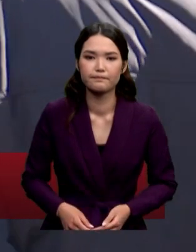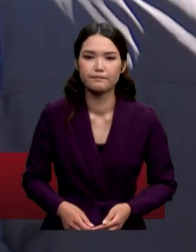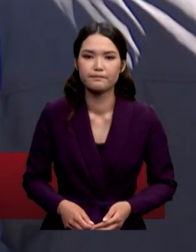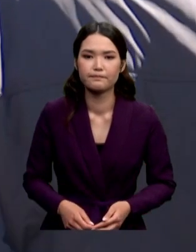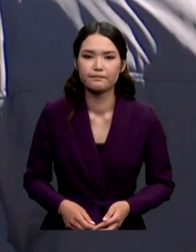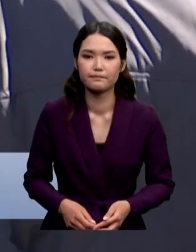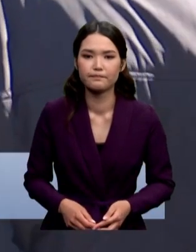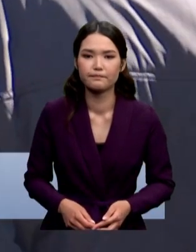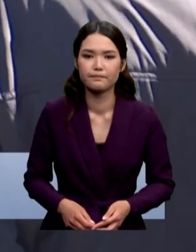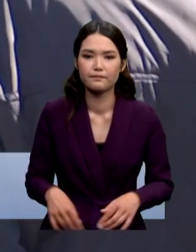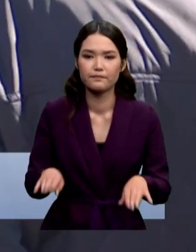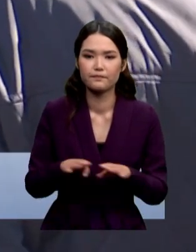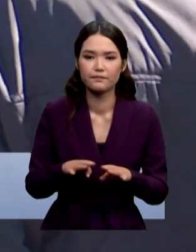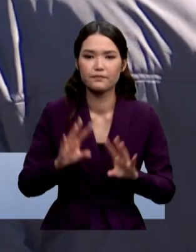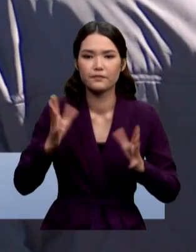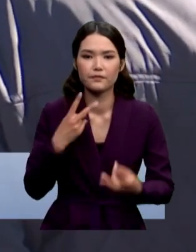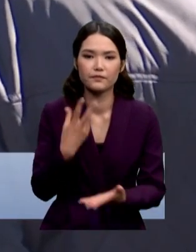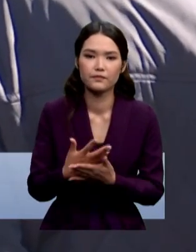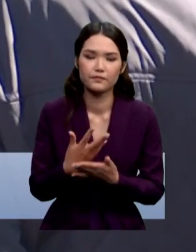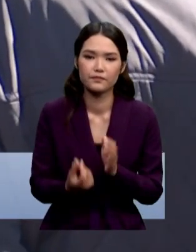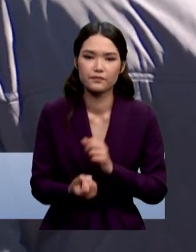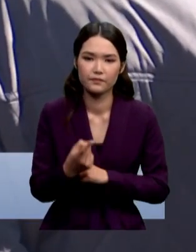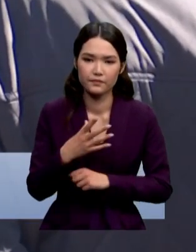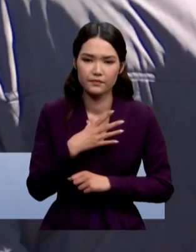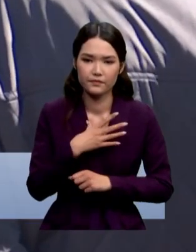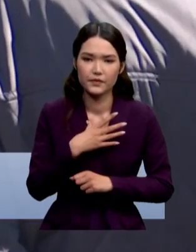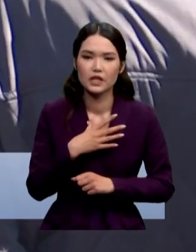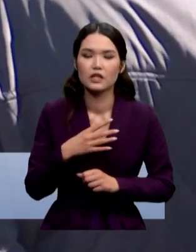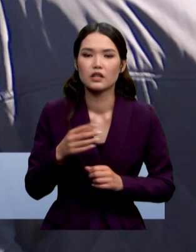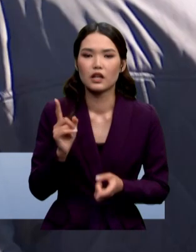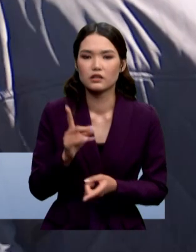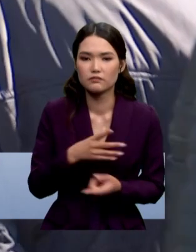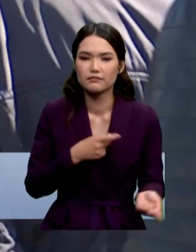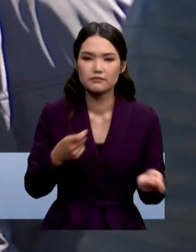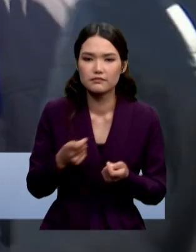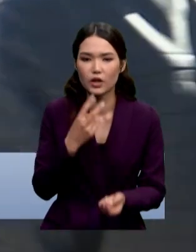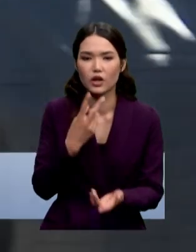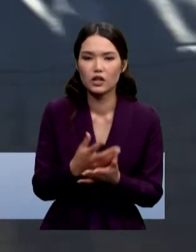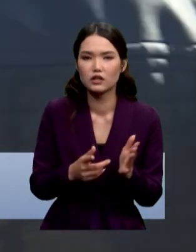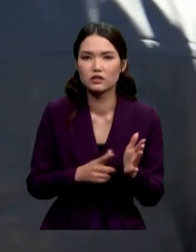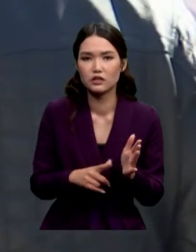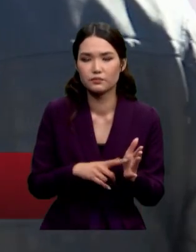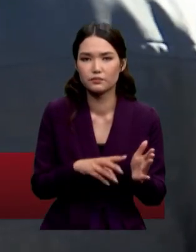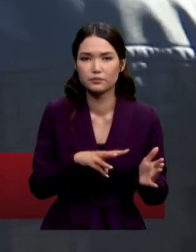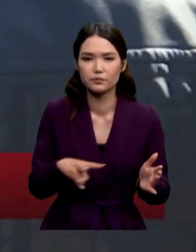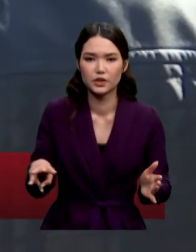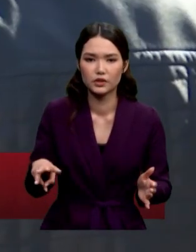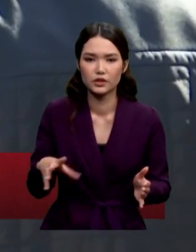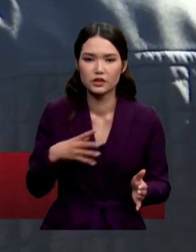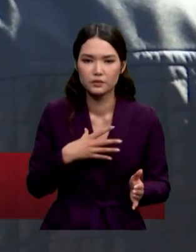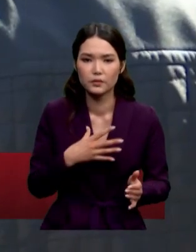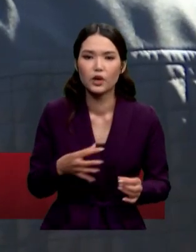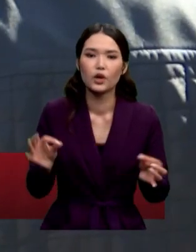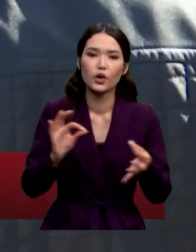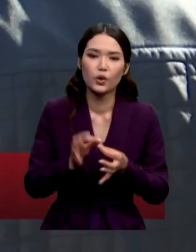по 200-250 тысяч. У меня было только две выплаты. Они мне должны сейчас около 7 миллионов. Вот. Ну,